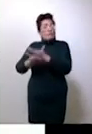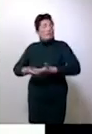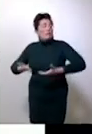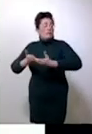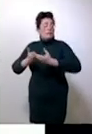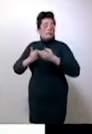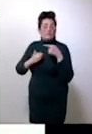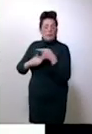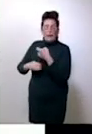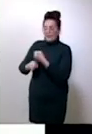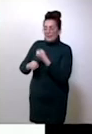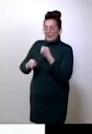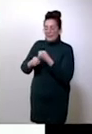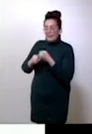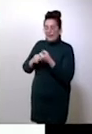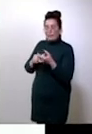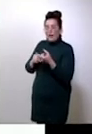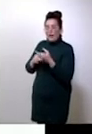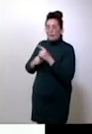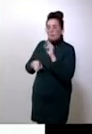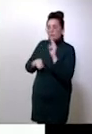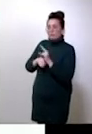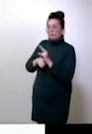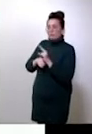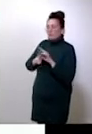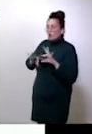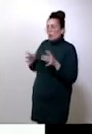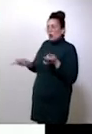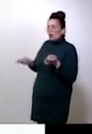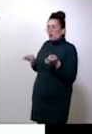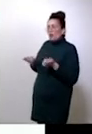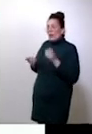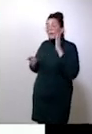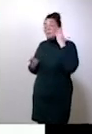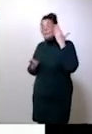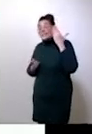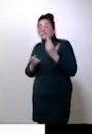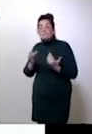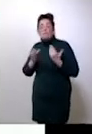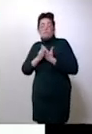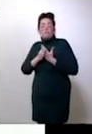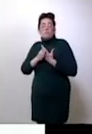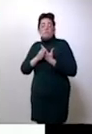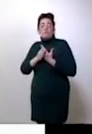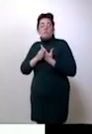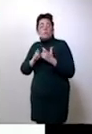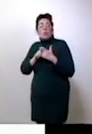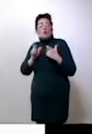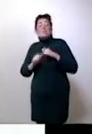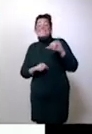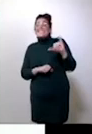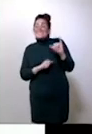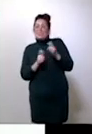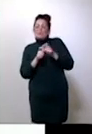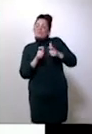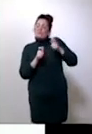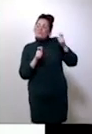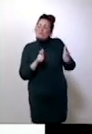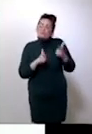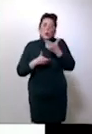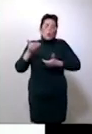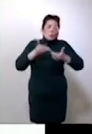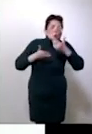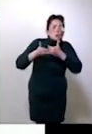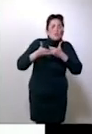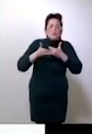le travail réalisé par les industriels de la promotion et de la construction, il y a eu une charte métropolitaine du